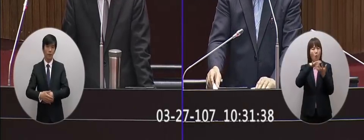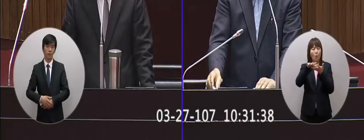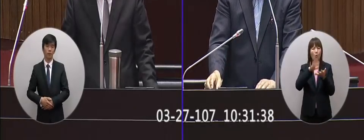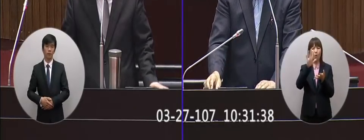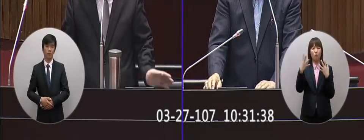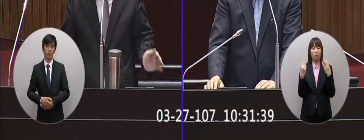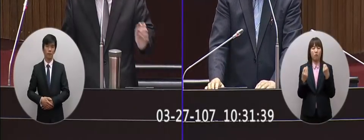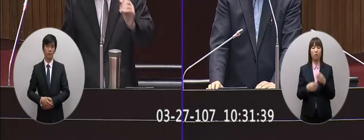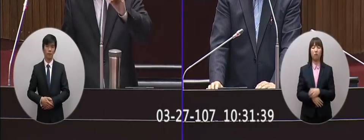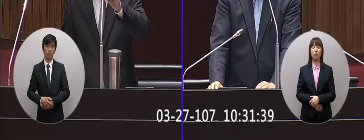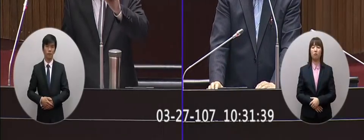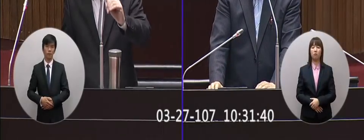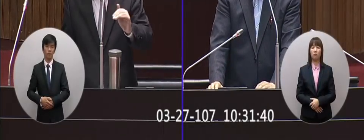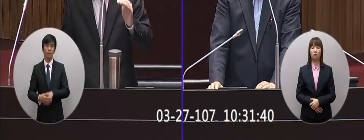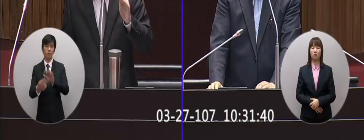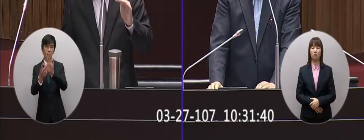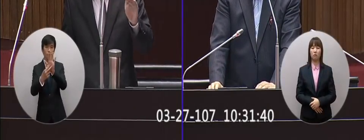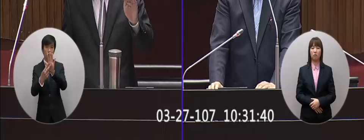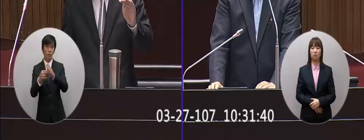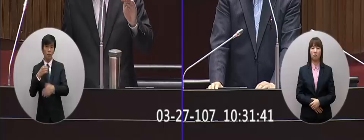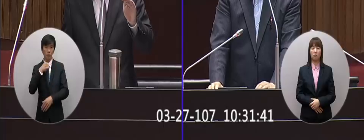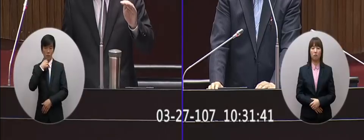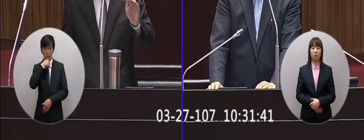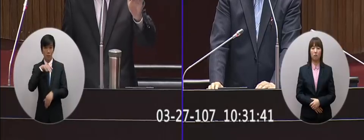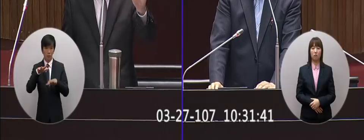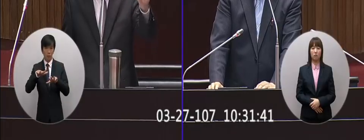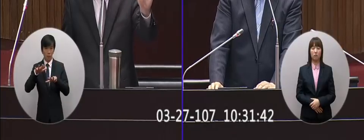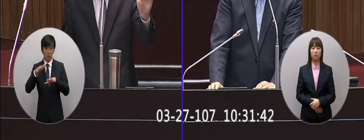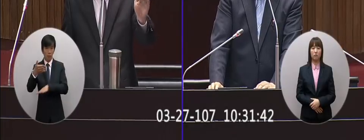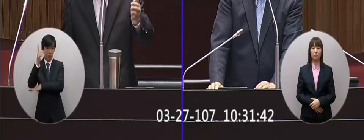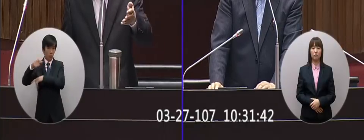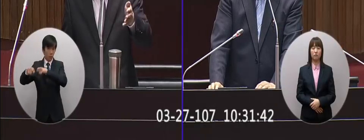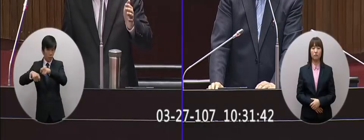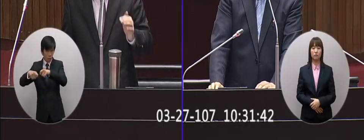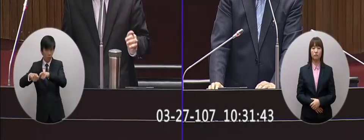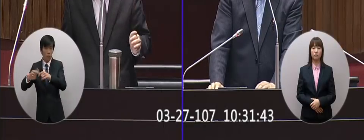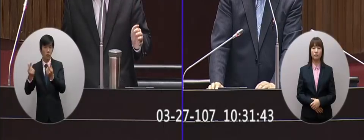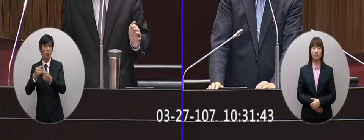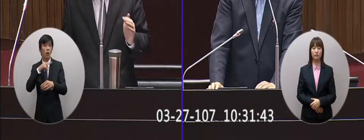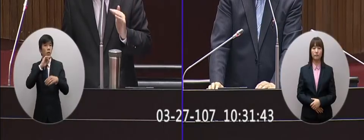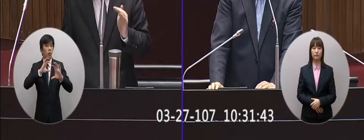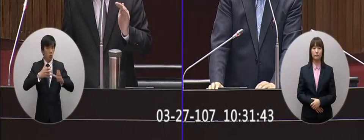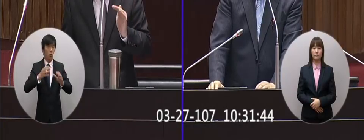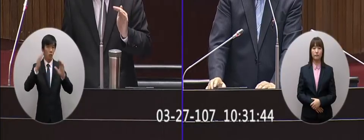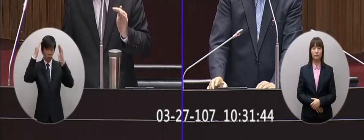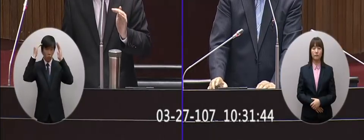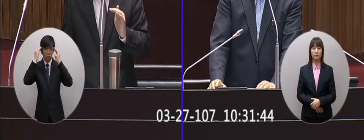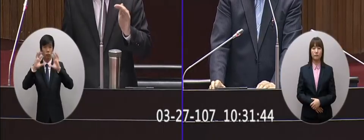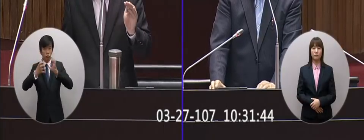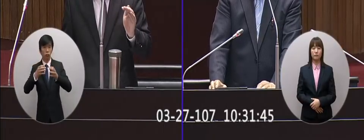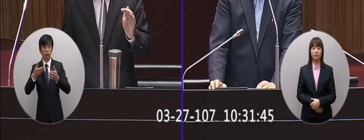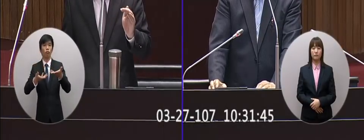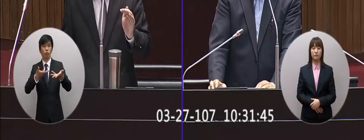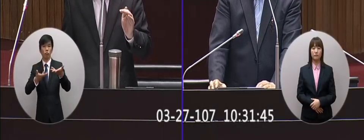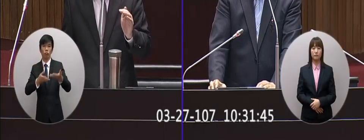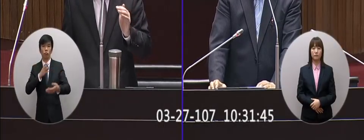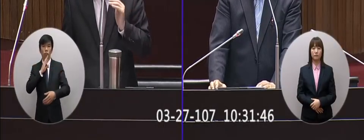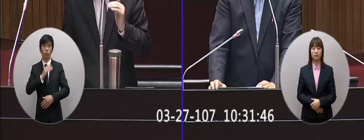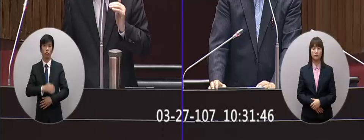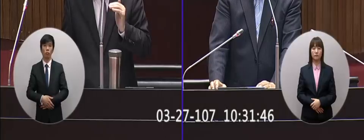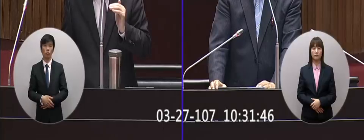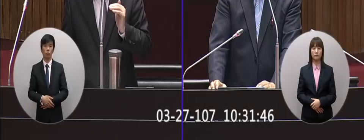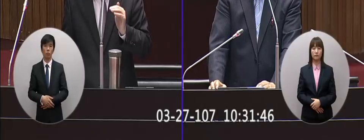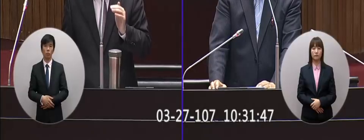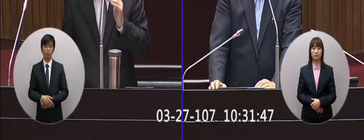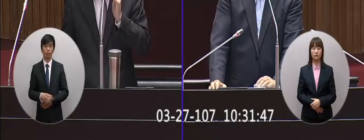了。 廖源、哦、其实台湾目前所执行的策略，跟英国或是你所指称的韩国，其实是大同小异。